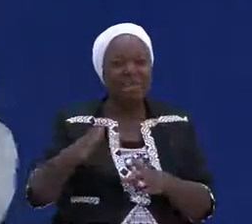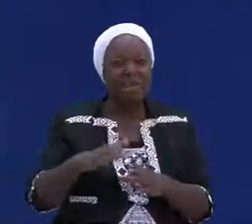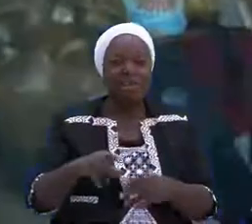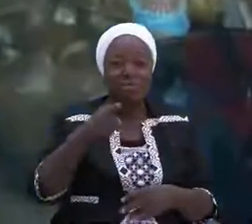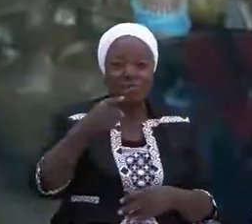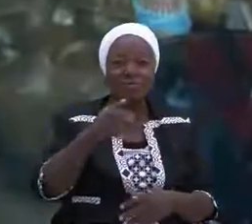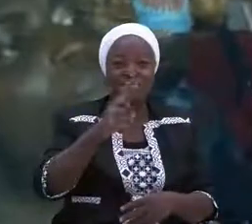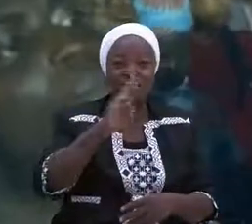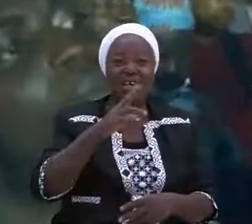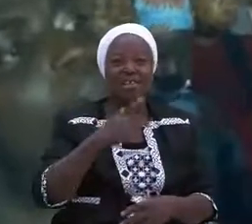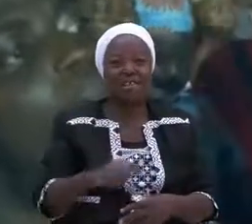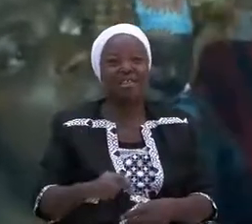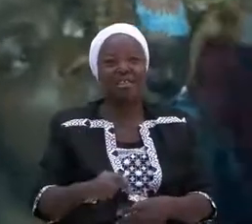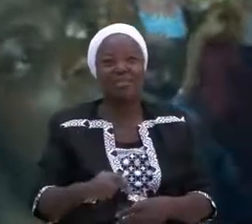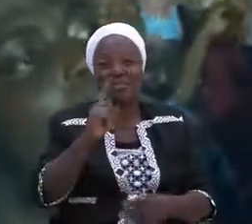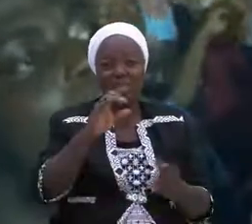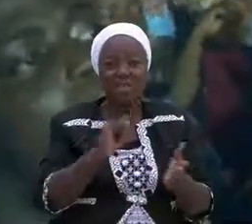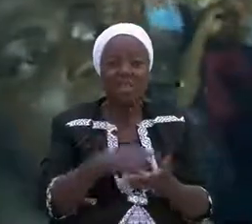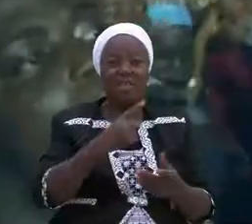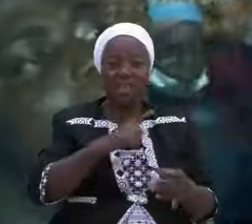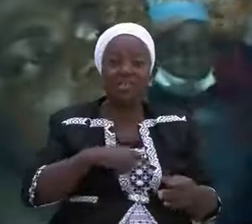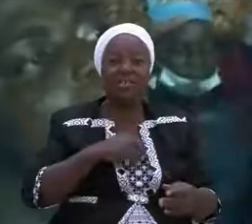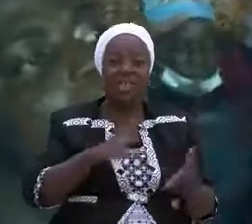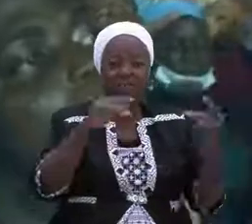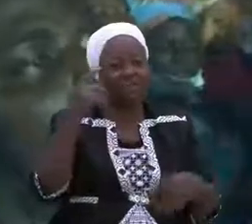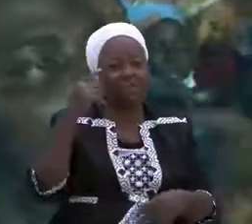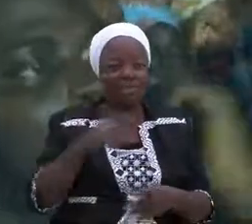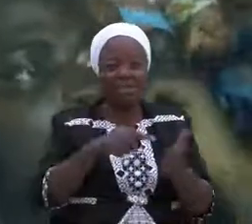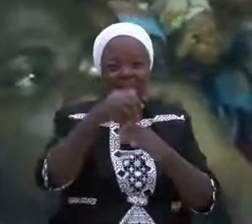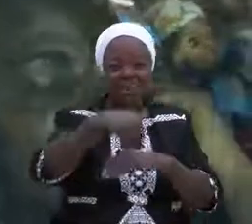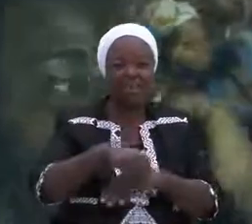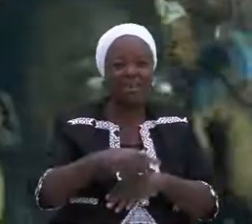Toi, tu es l'objet, la cible de miracle ce soir. Où suis-je?